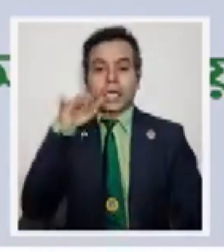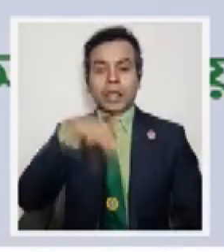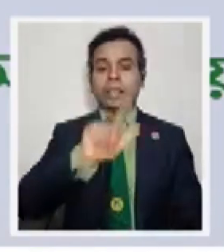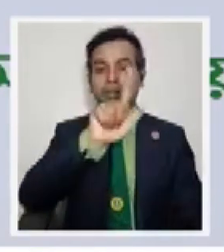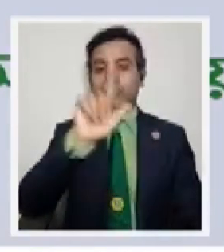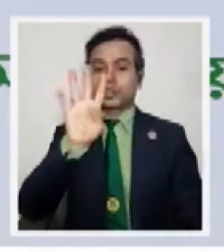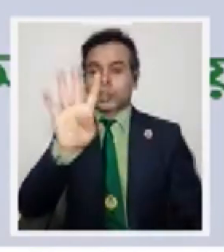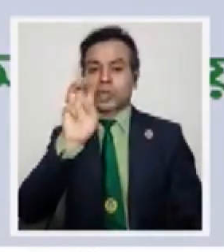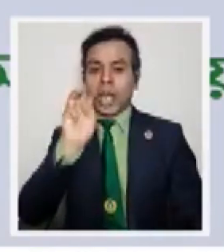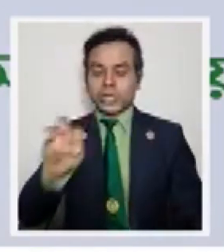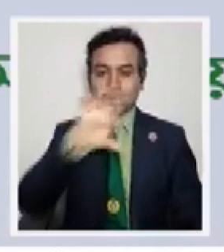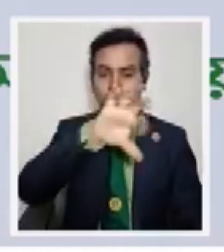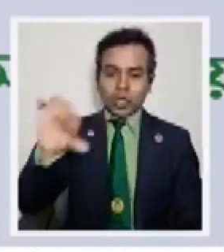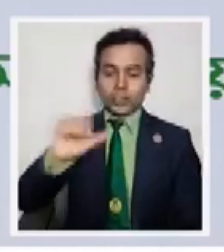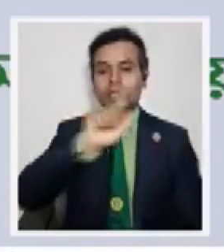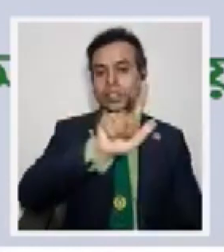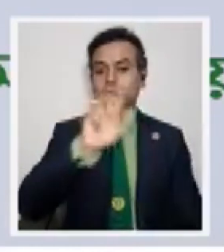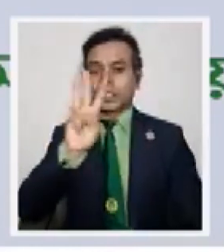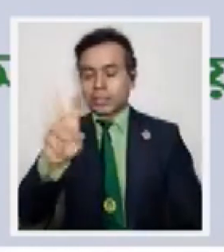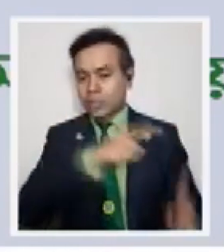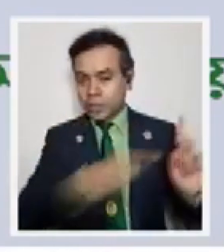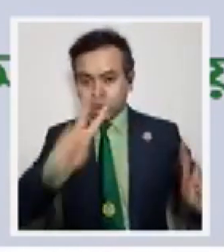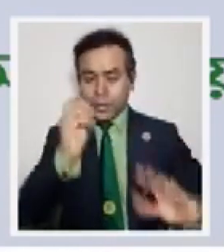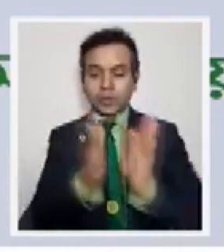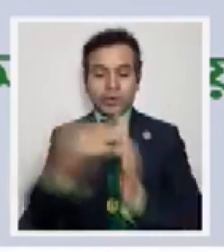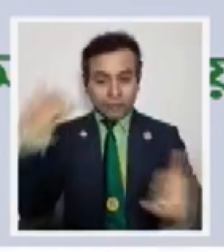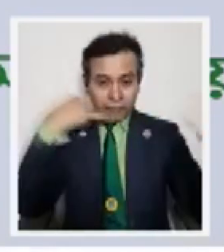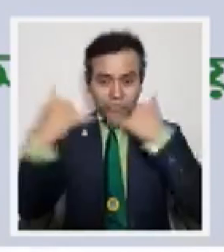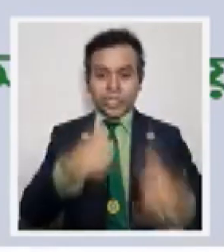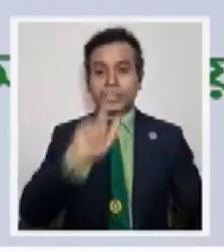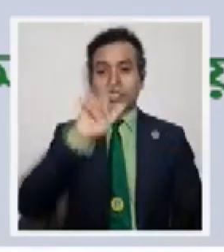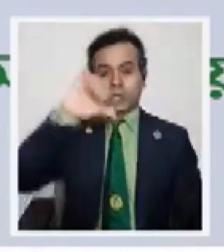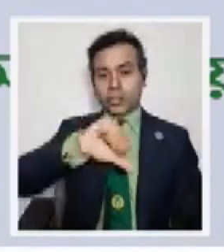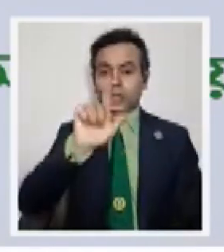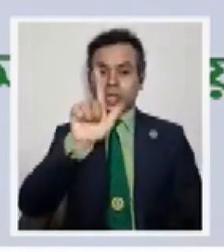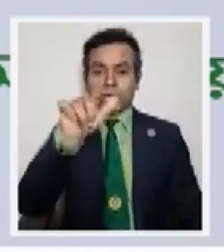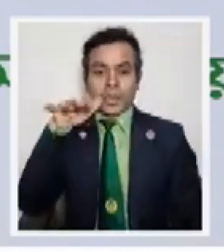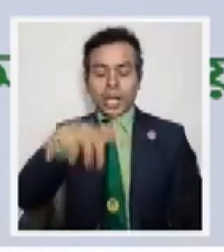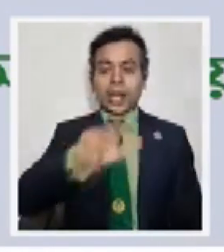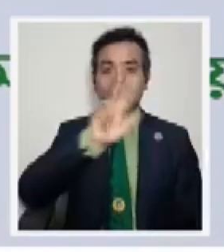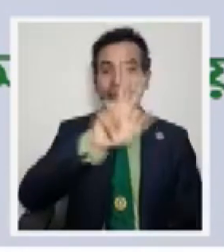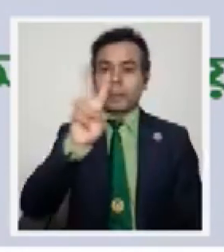টেলিফোনে স্বাস্থ্য পরামর্শ এবং টেলিফোন গ্রহণ, 24 ঘন্টায় ফোন কল গ্রহণ করা হয়েছে